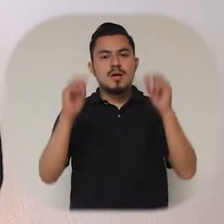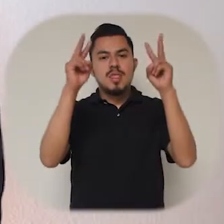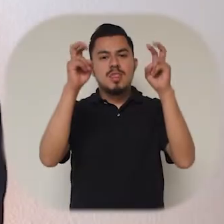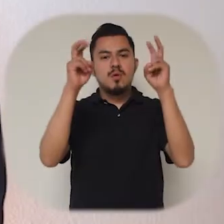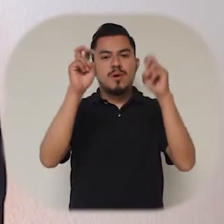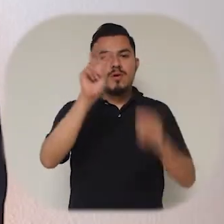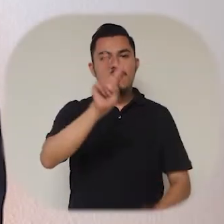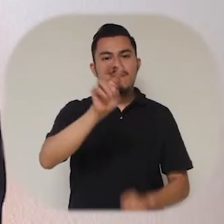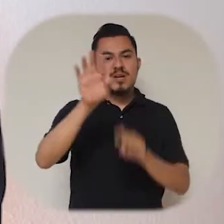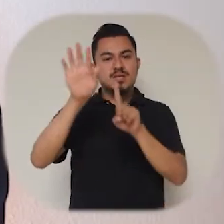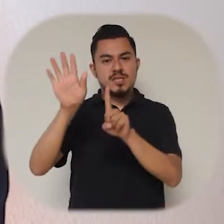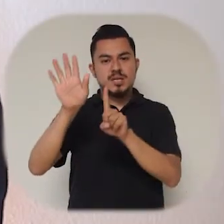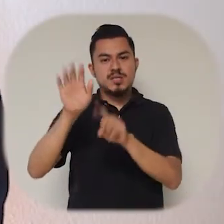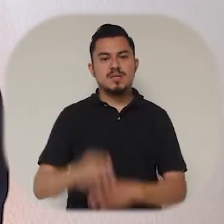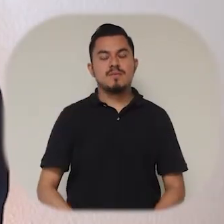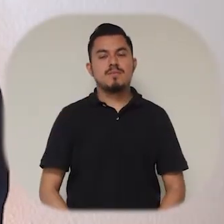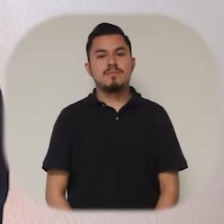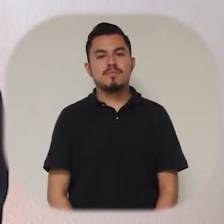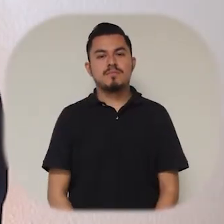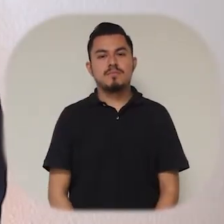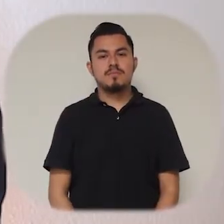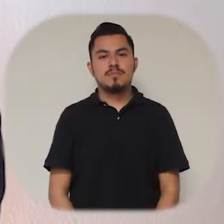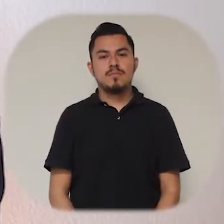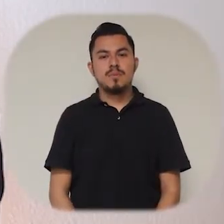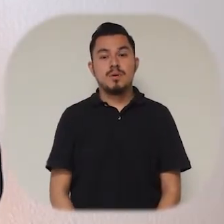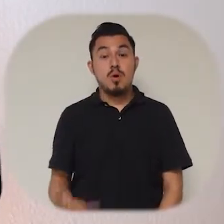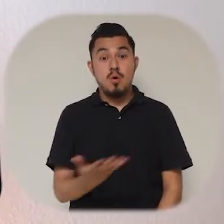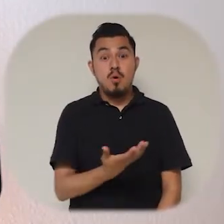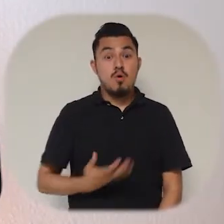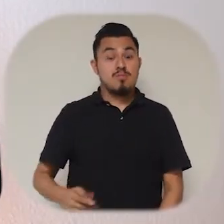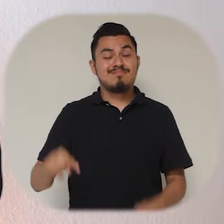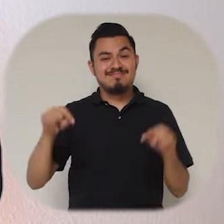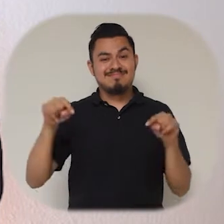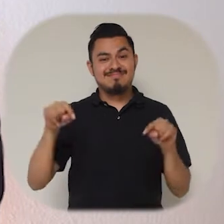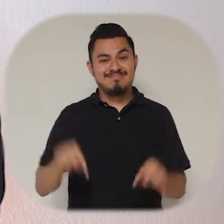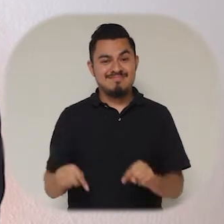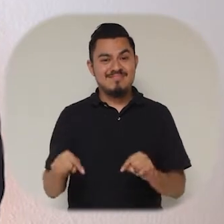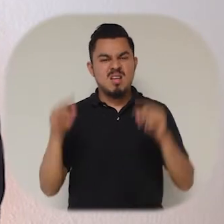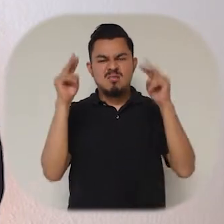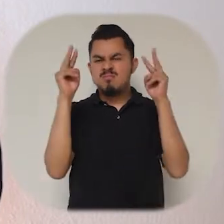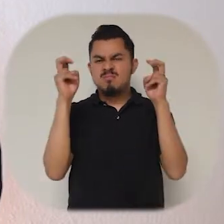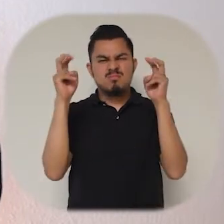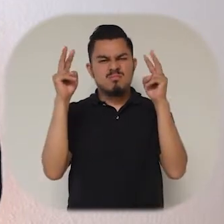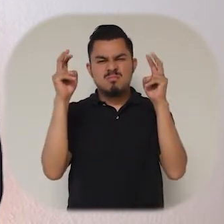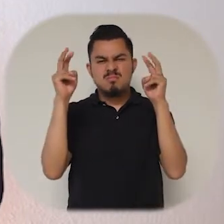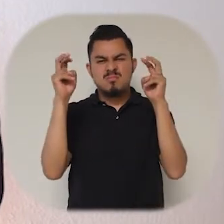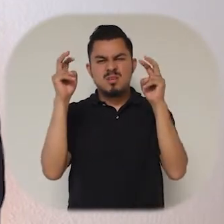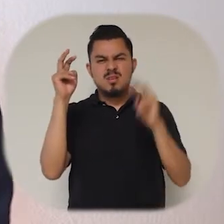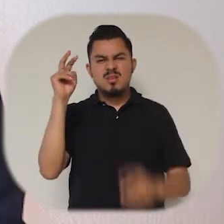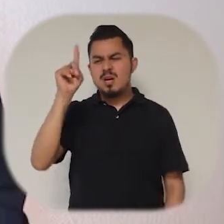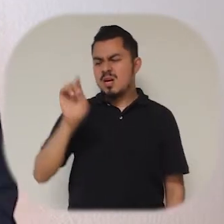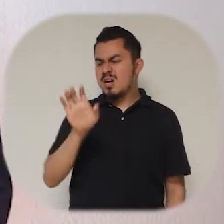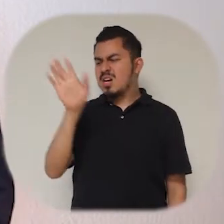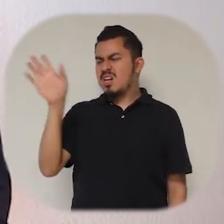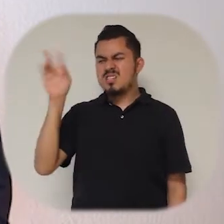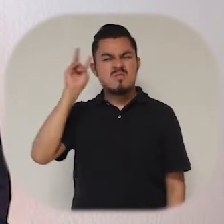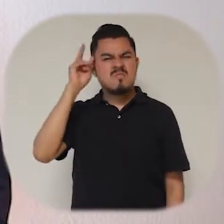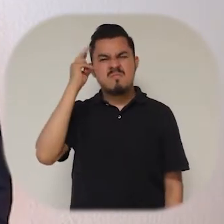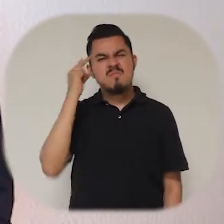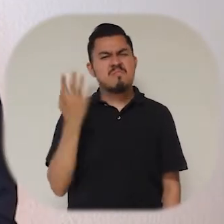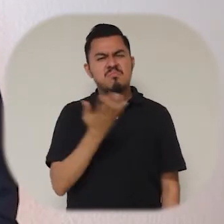이 시간에는 그리스도의 의미 중에 참된 왕에 대한 부분들을 조금 설명하도록 하겠습니다.